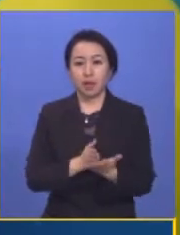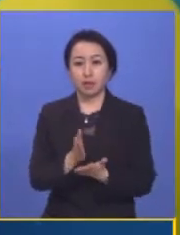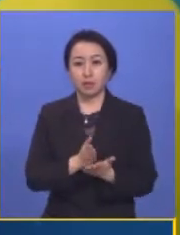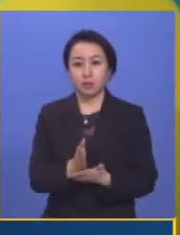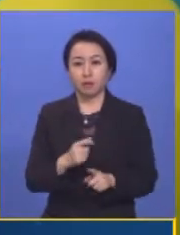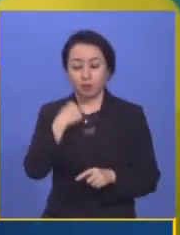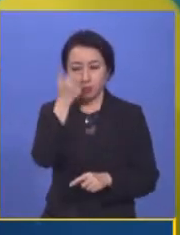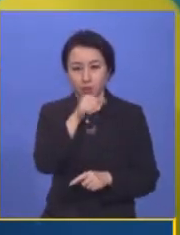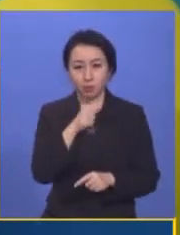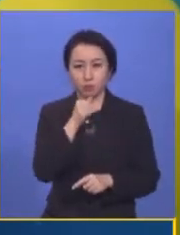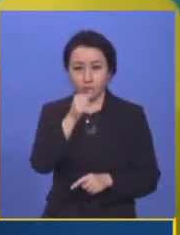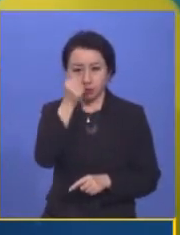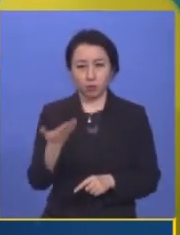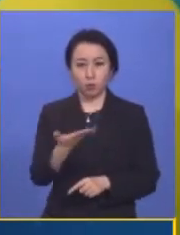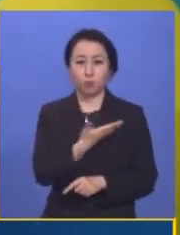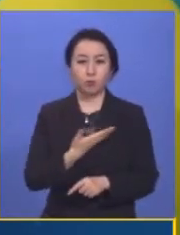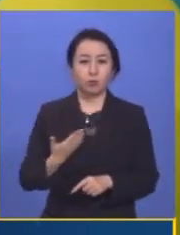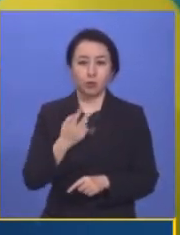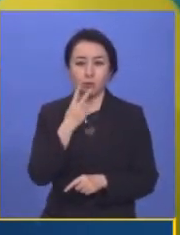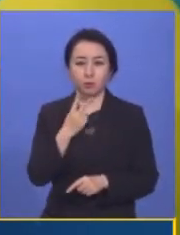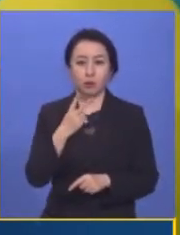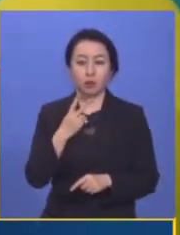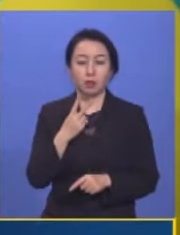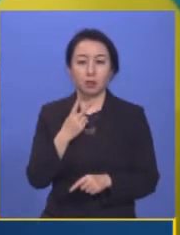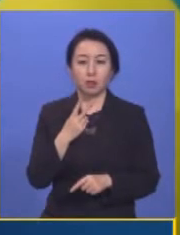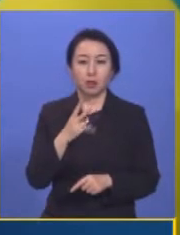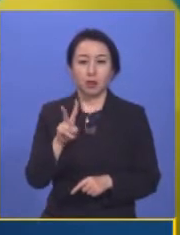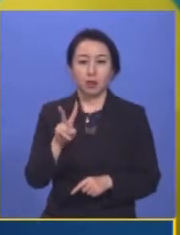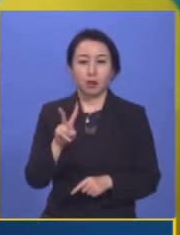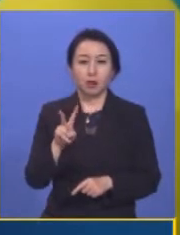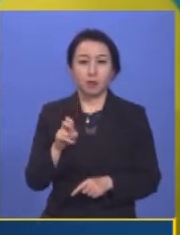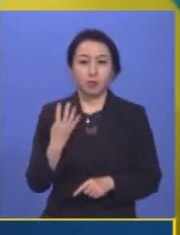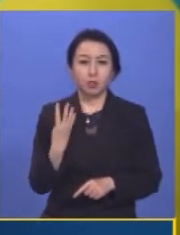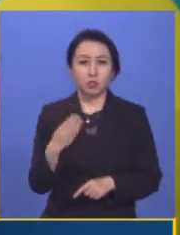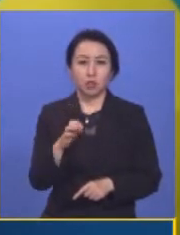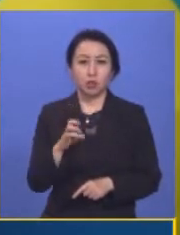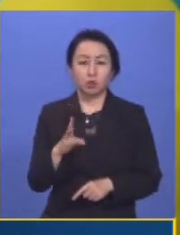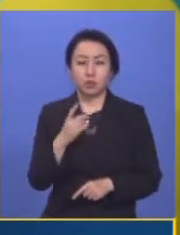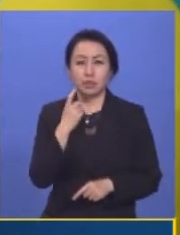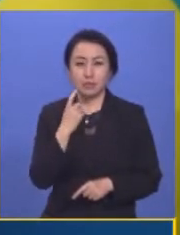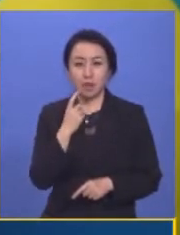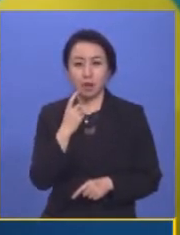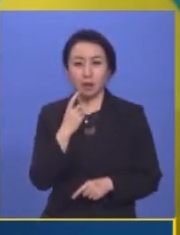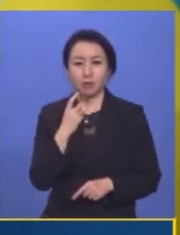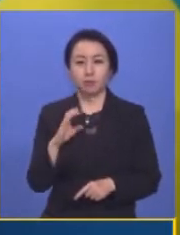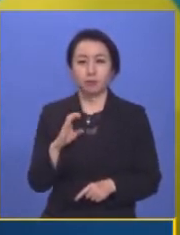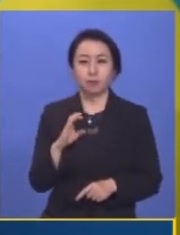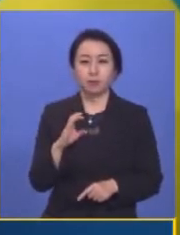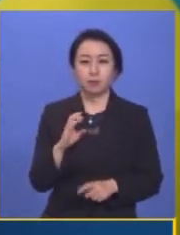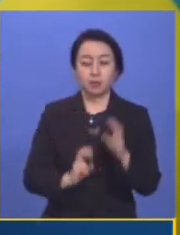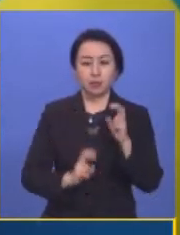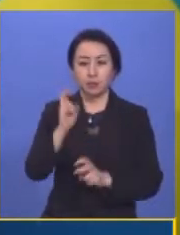В текущем месяце у нас СПК законтрактовали 204 тонны сахара с Коксуйского завода